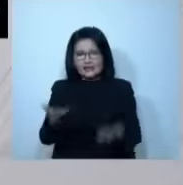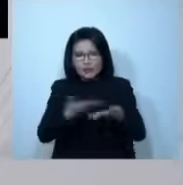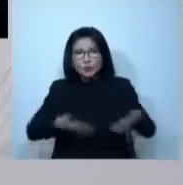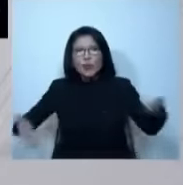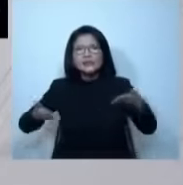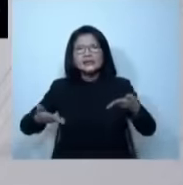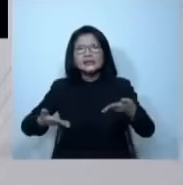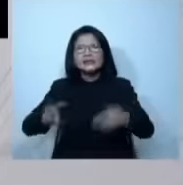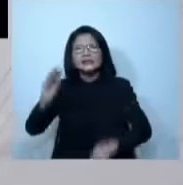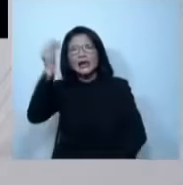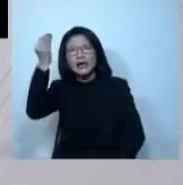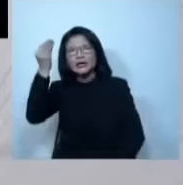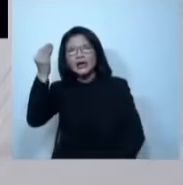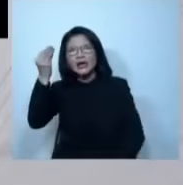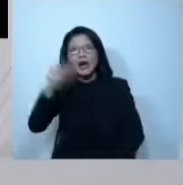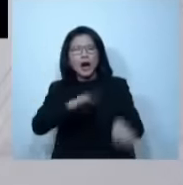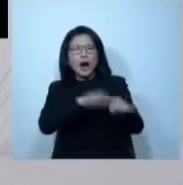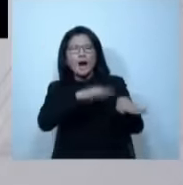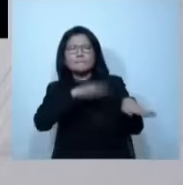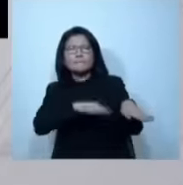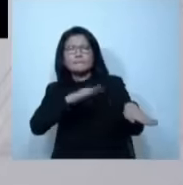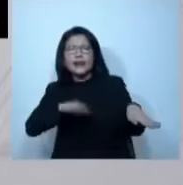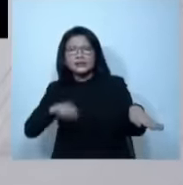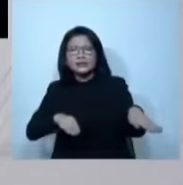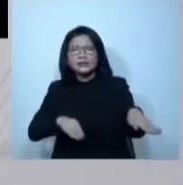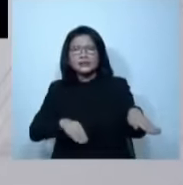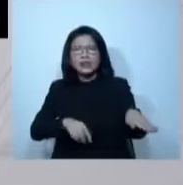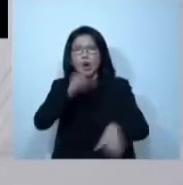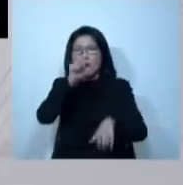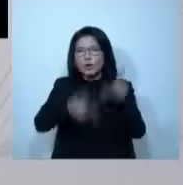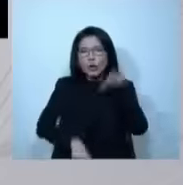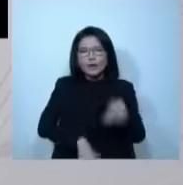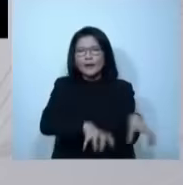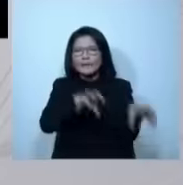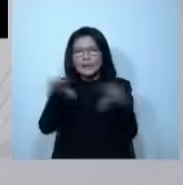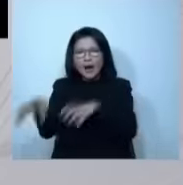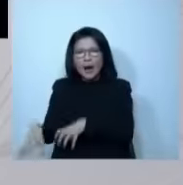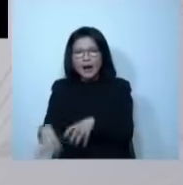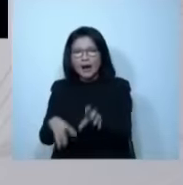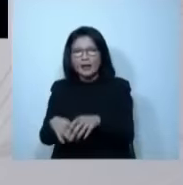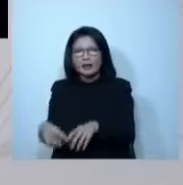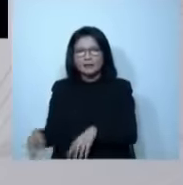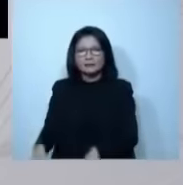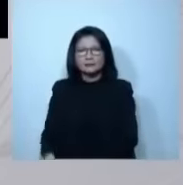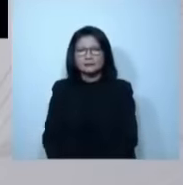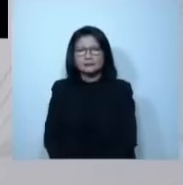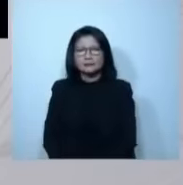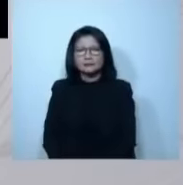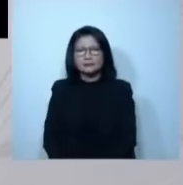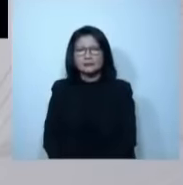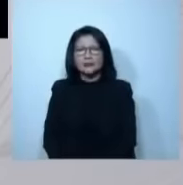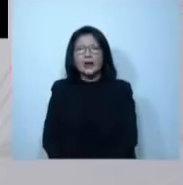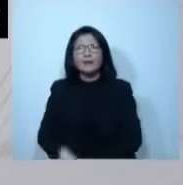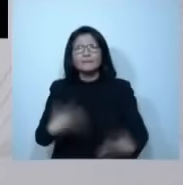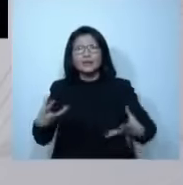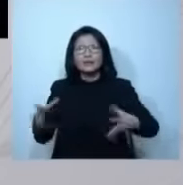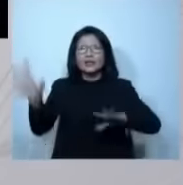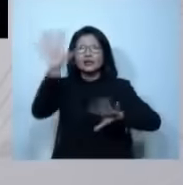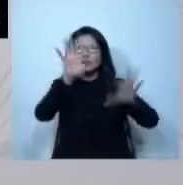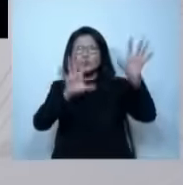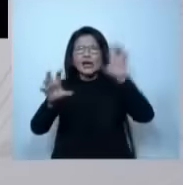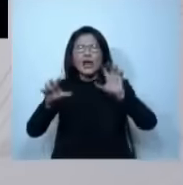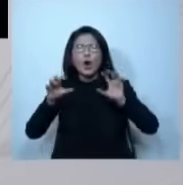Jakarta, traffic jam, orang bermigrasi, bagaimana polusi yang